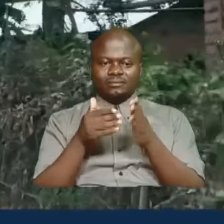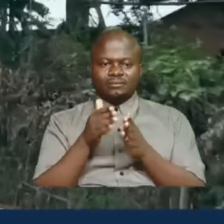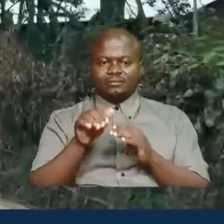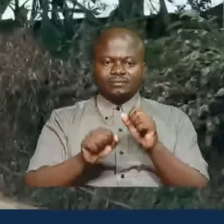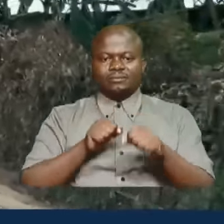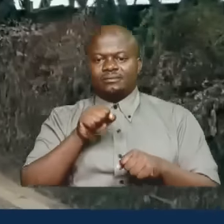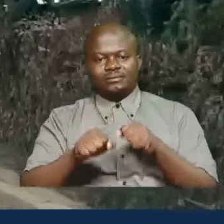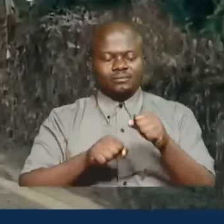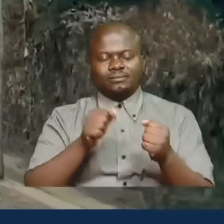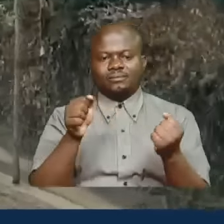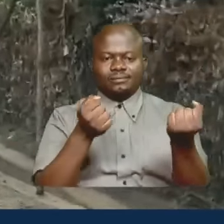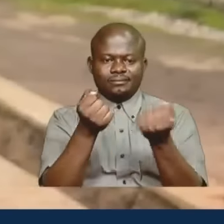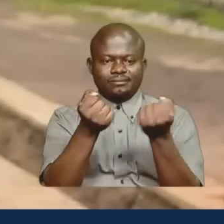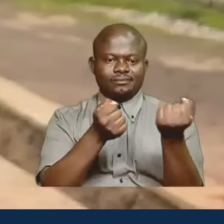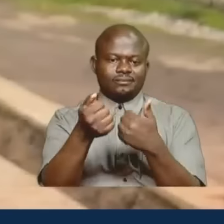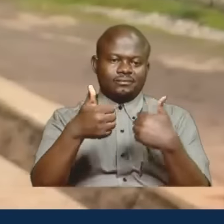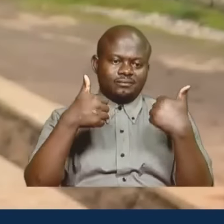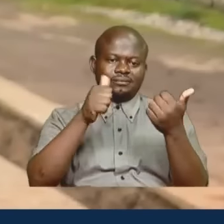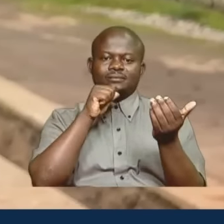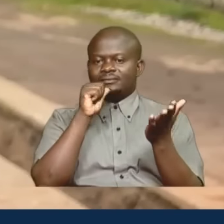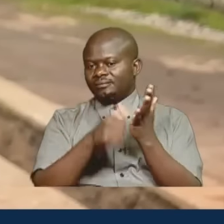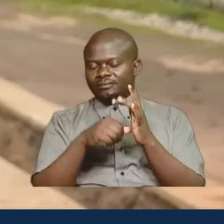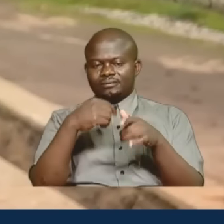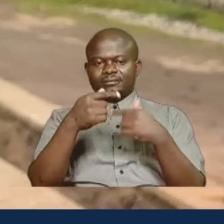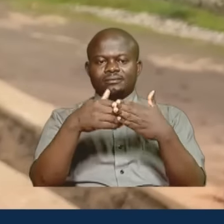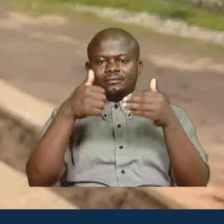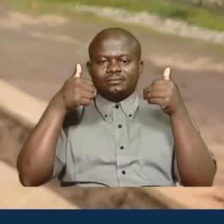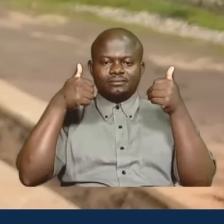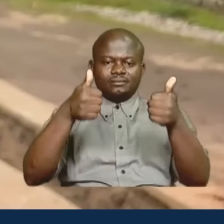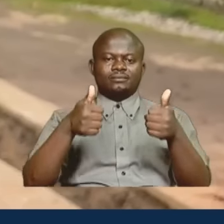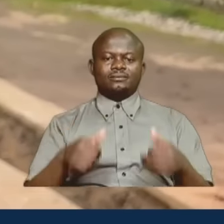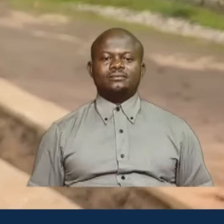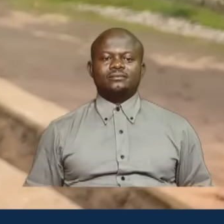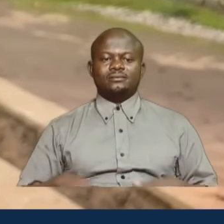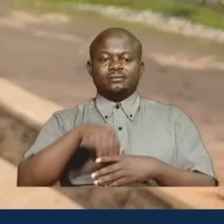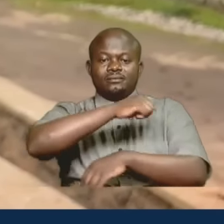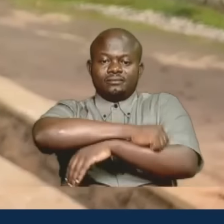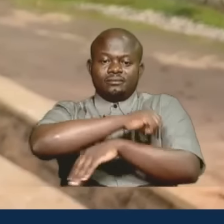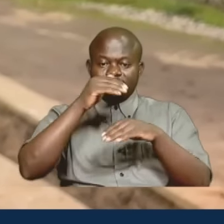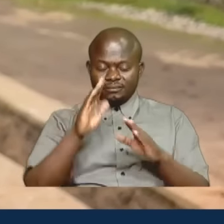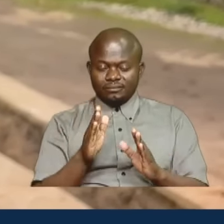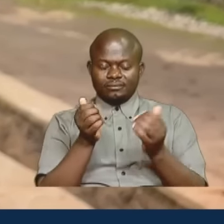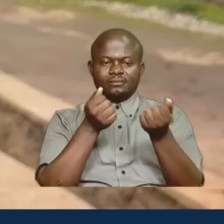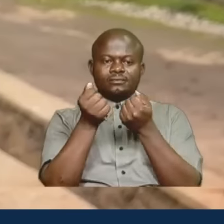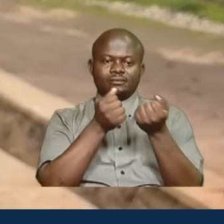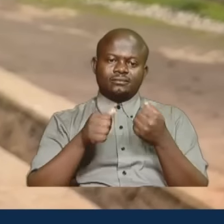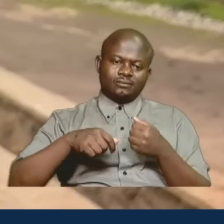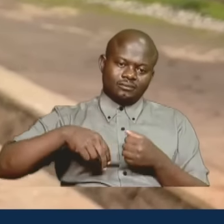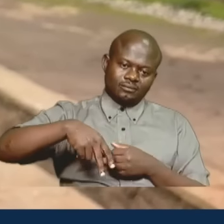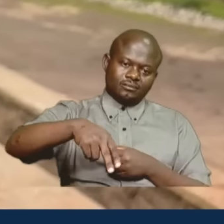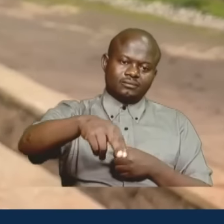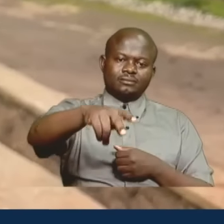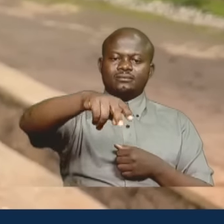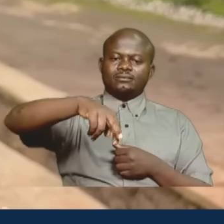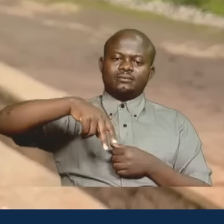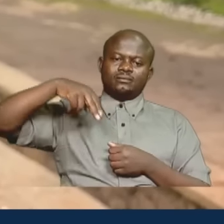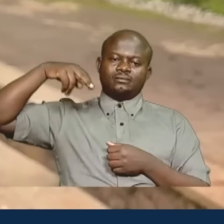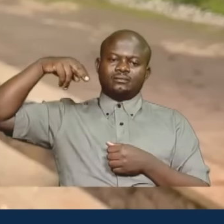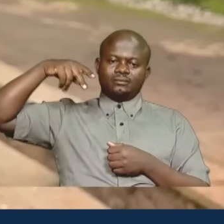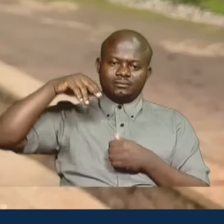kugenda, imodoka ziri kugenda nta kibazo, ubu gumeze neza rwose. Abanyeshuri imodoka iri kubazamura ikongera ikabamanura, imodoka